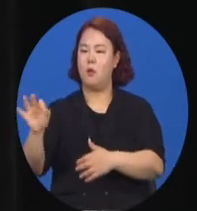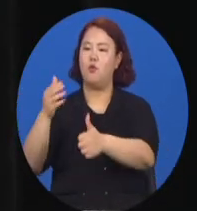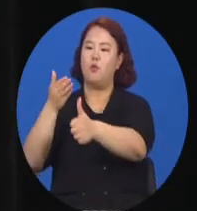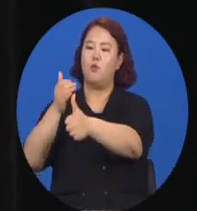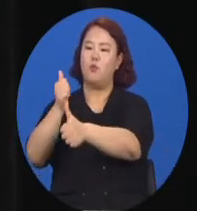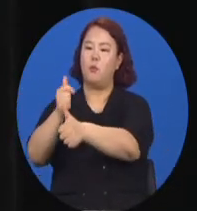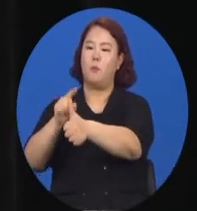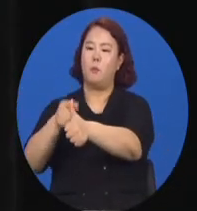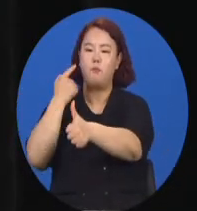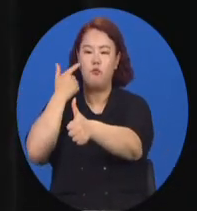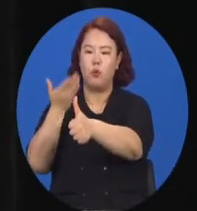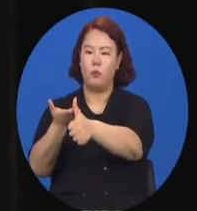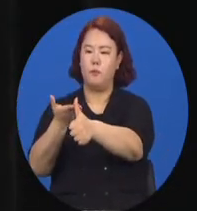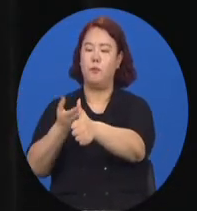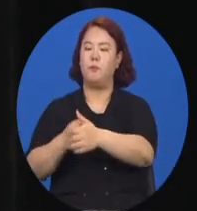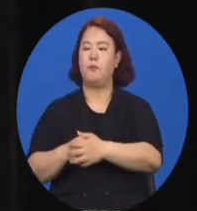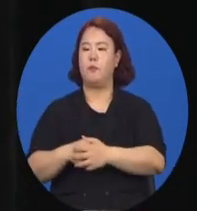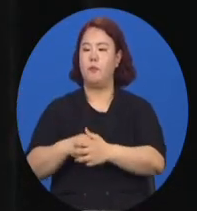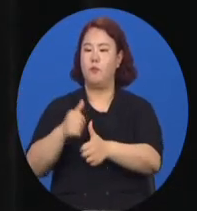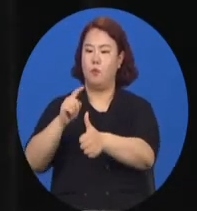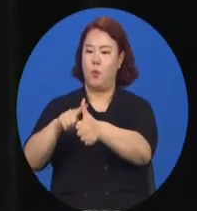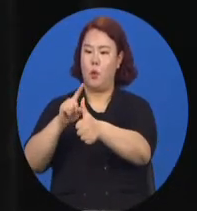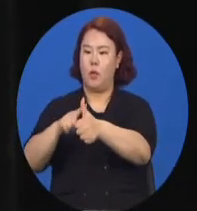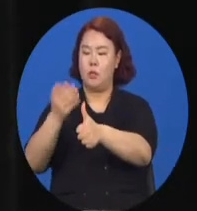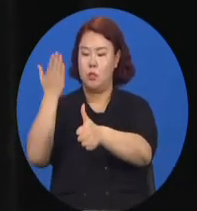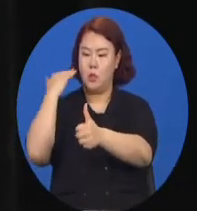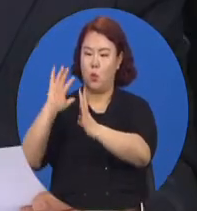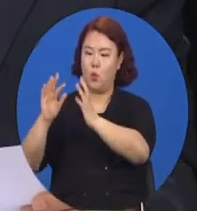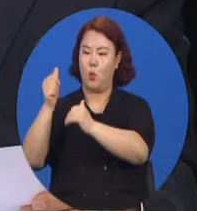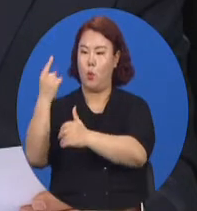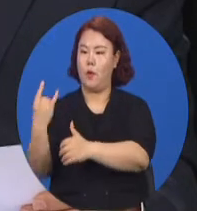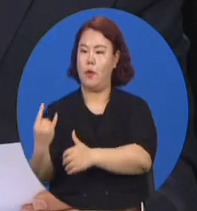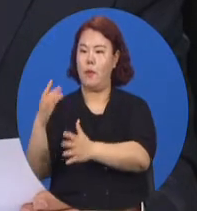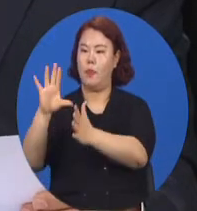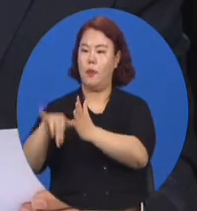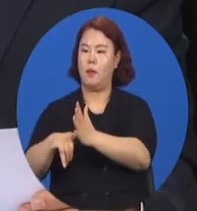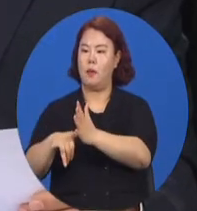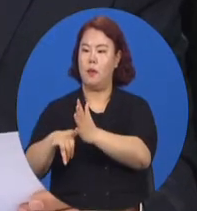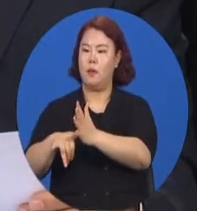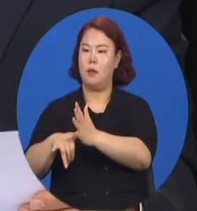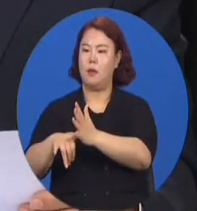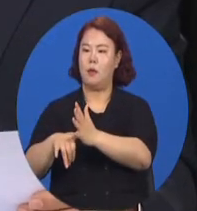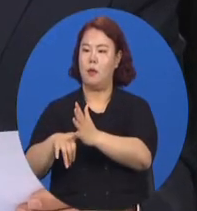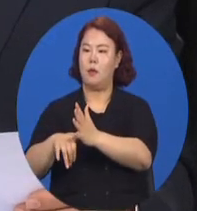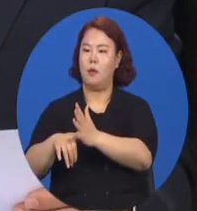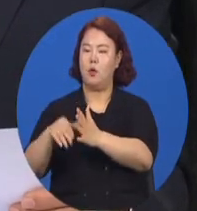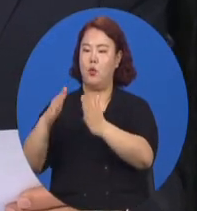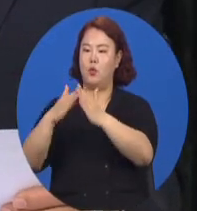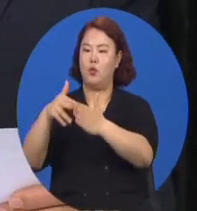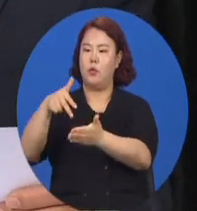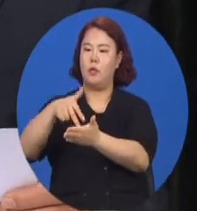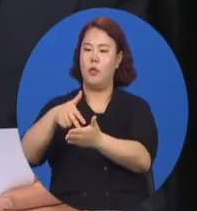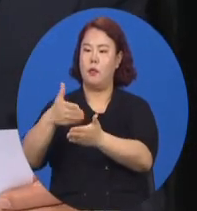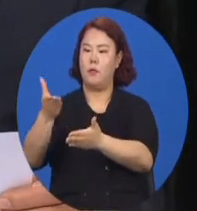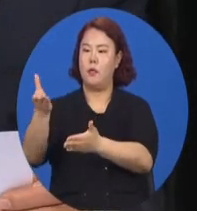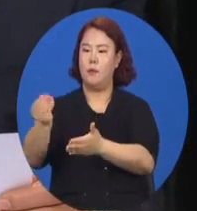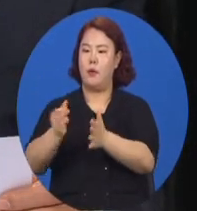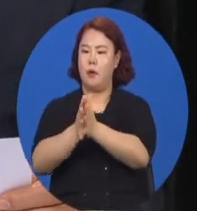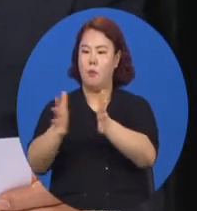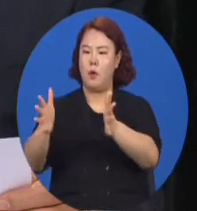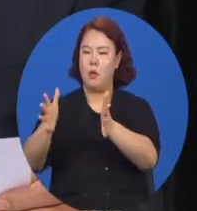묻겠습니다. 후보께서는 지난 토론회에서 군립 임대 아파트를 고가의 귀족